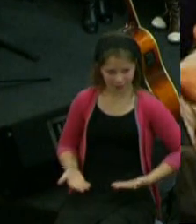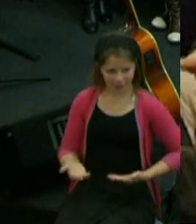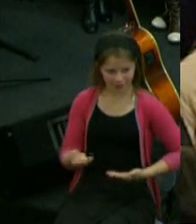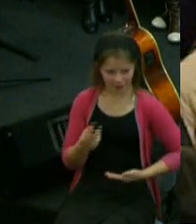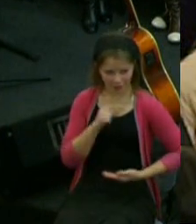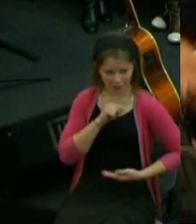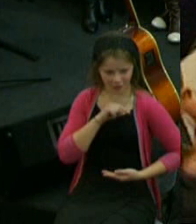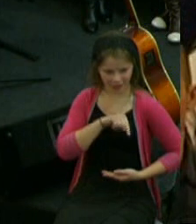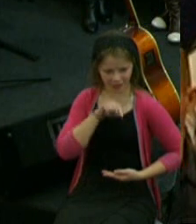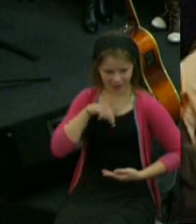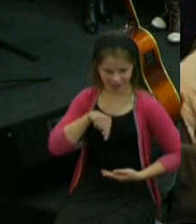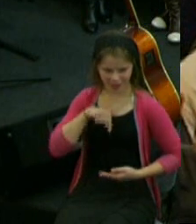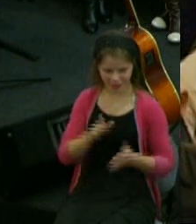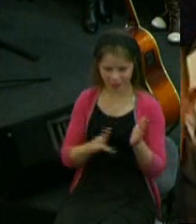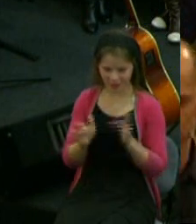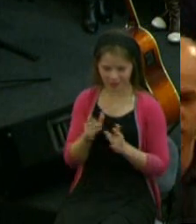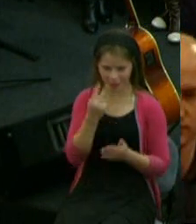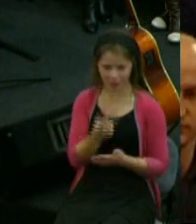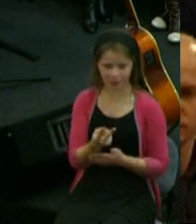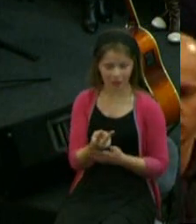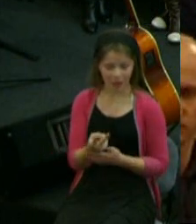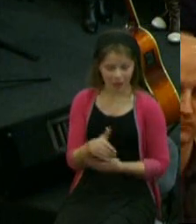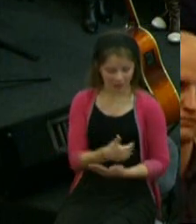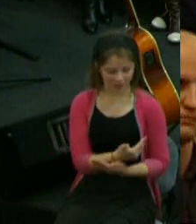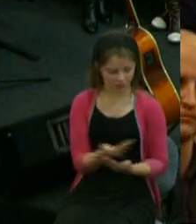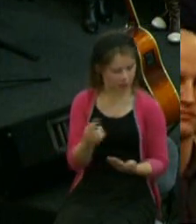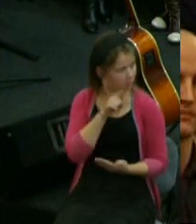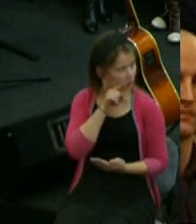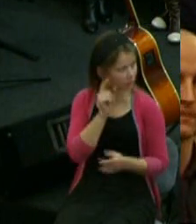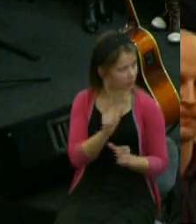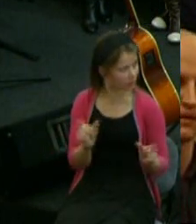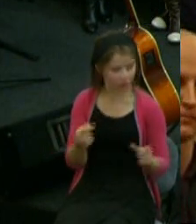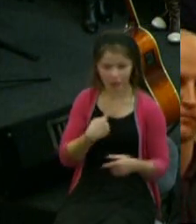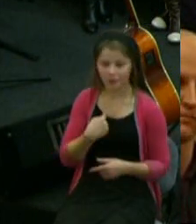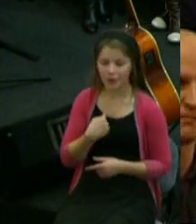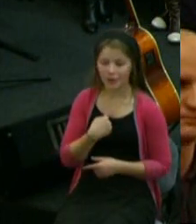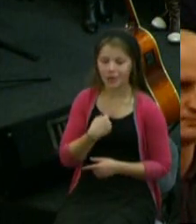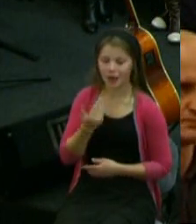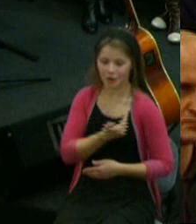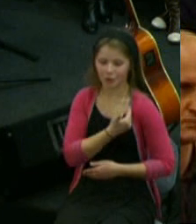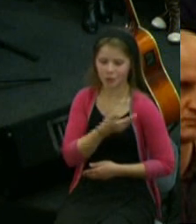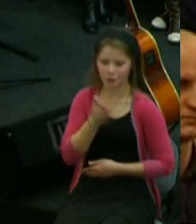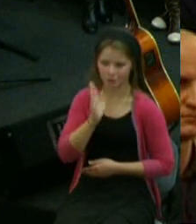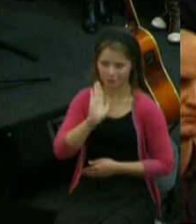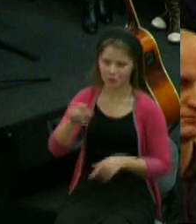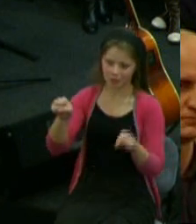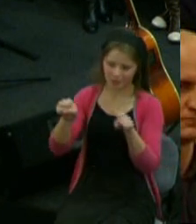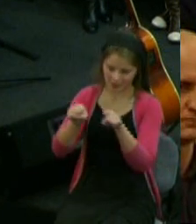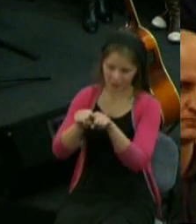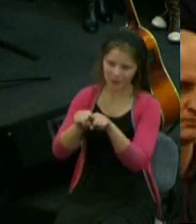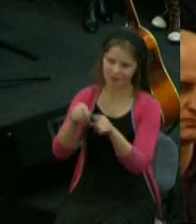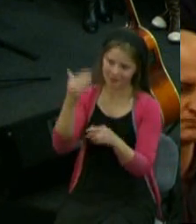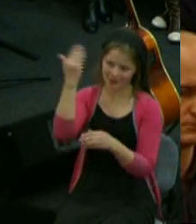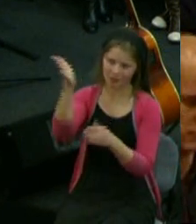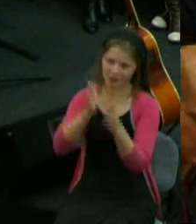що в нашій церкві молоді люди співають пісню «Я хочу бути подобним, як Ти, Ісус». Ми її співаємо, брати і